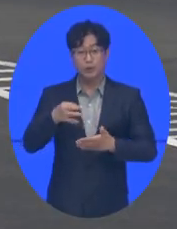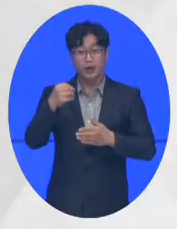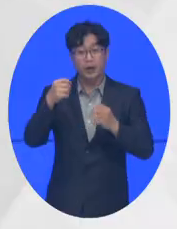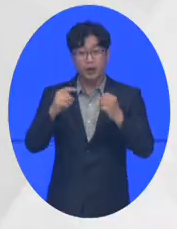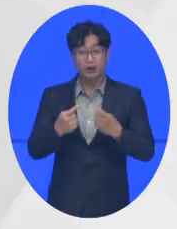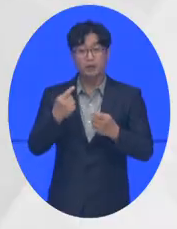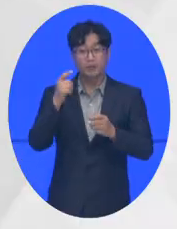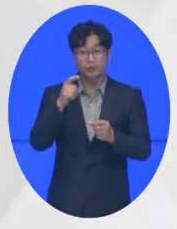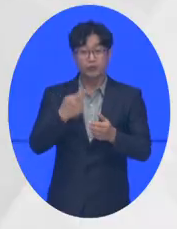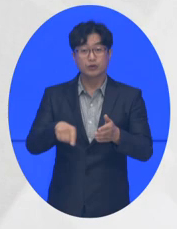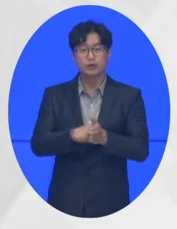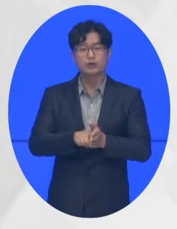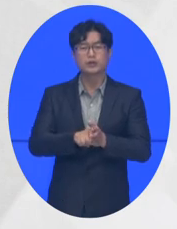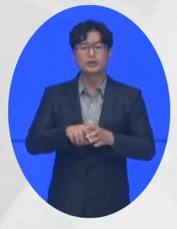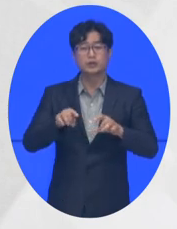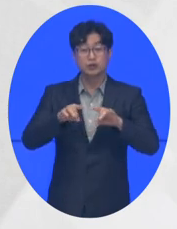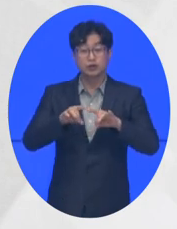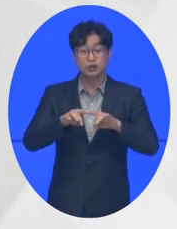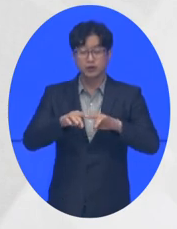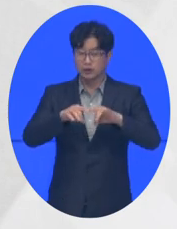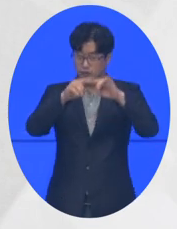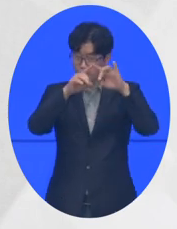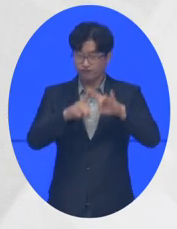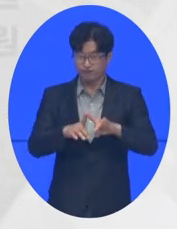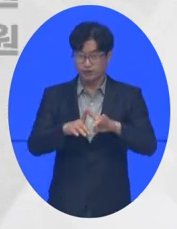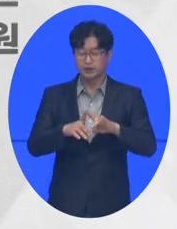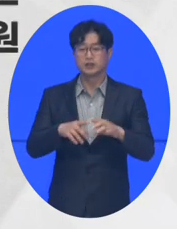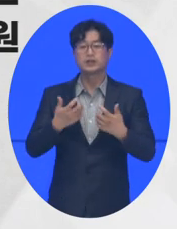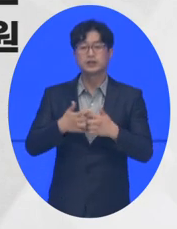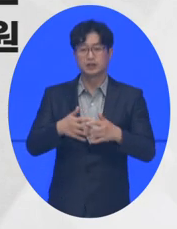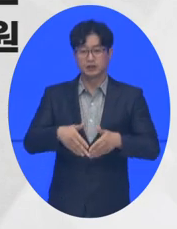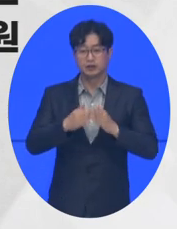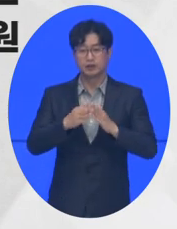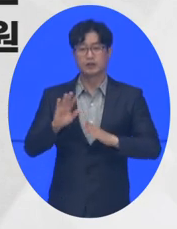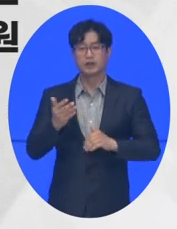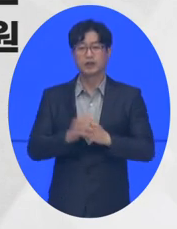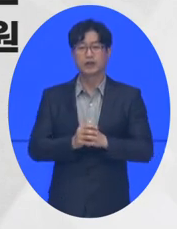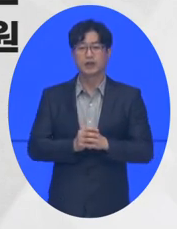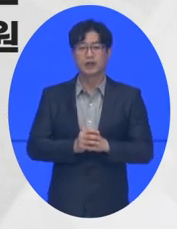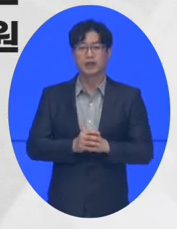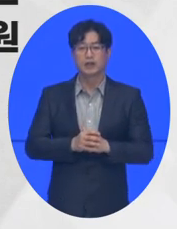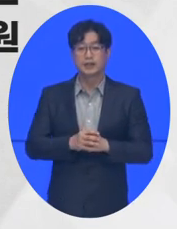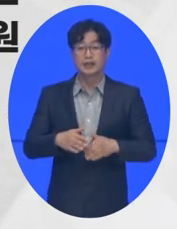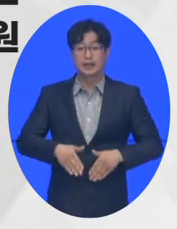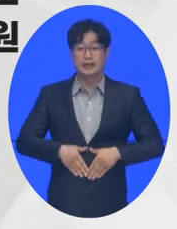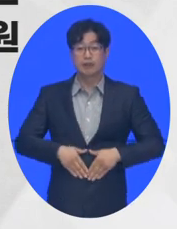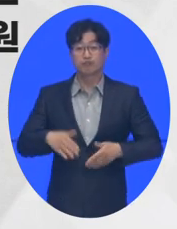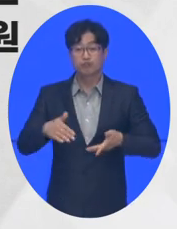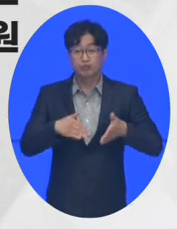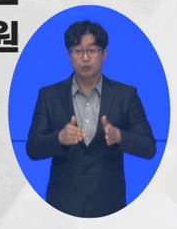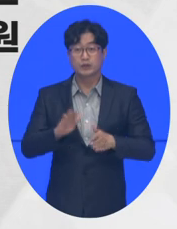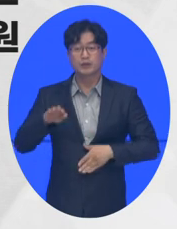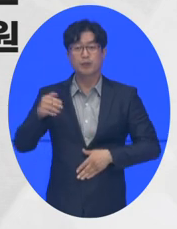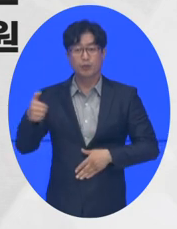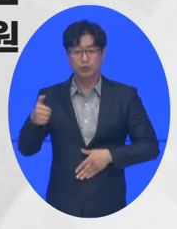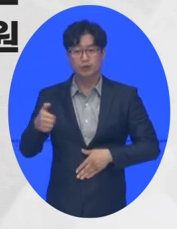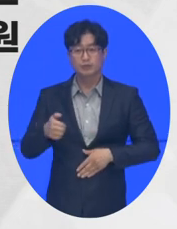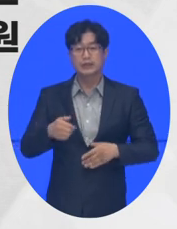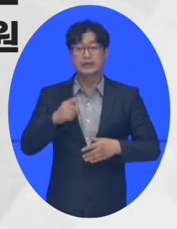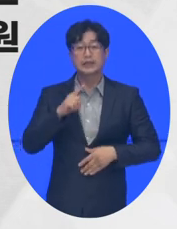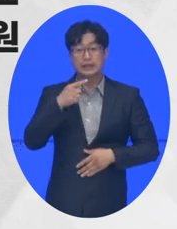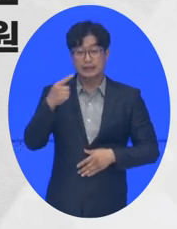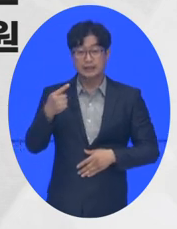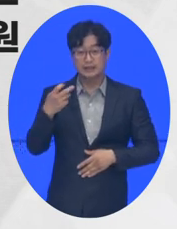합니다. 승용차 기준 경기 남부도로 통행료는 450원, 일산대교는 600원, 제3경인고속도로는